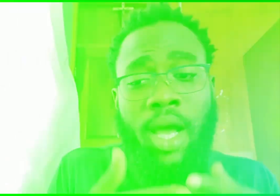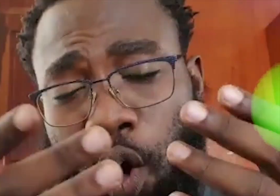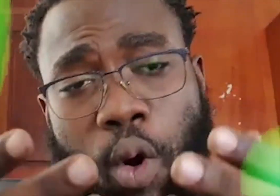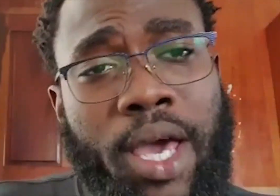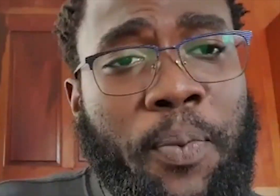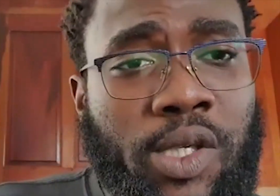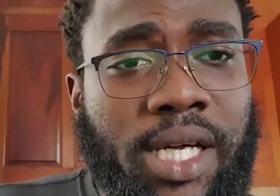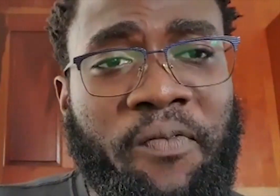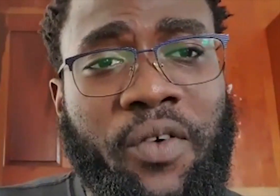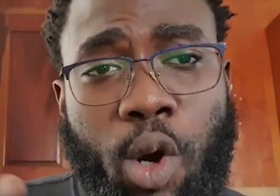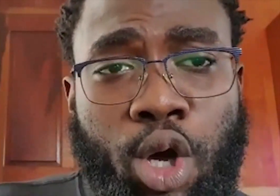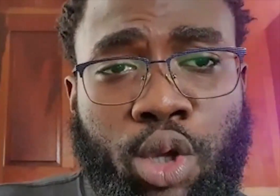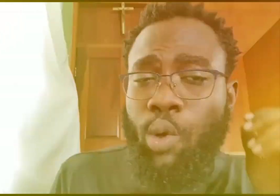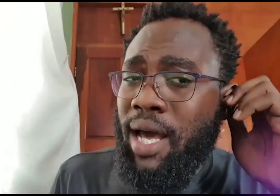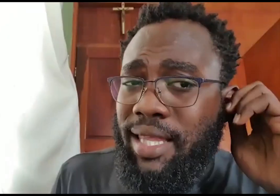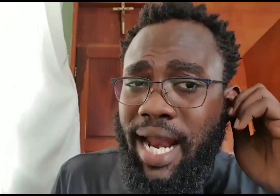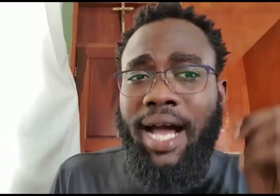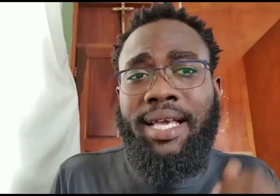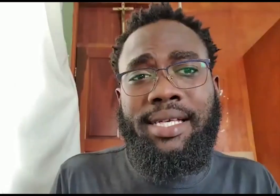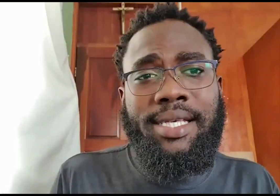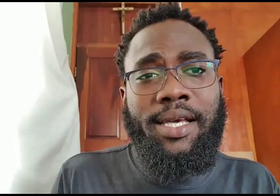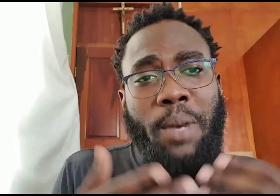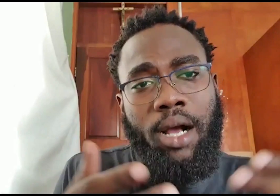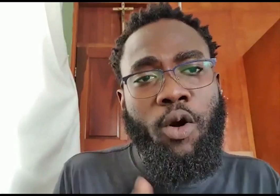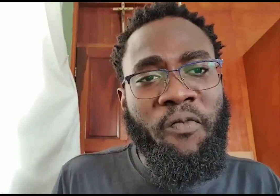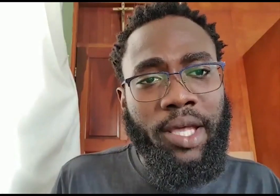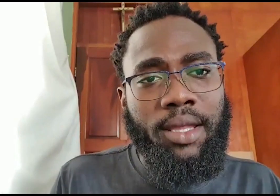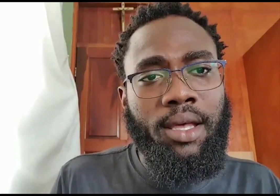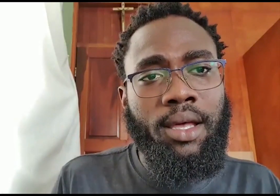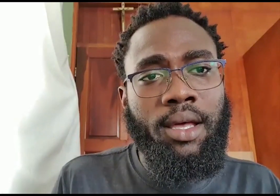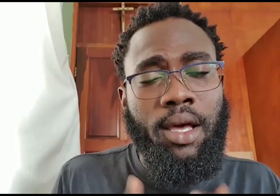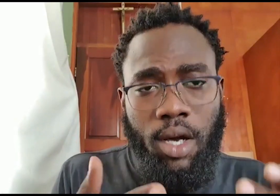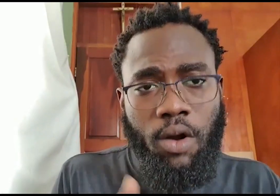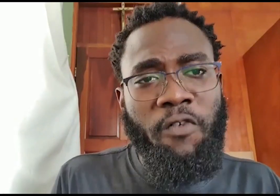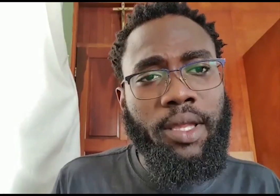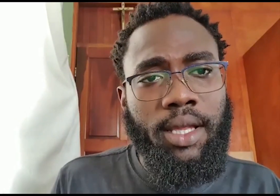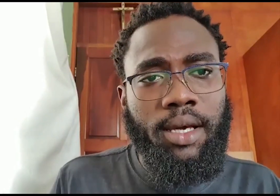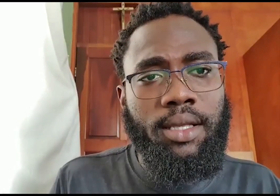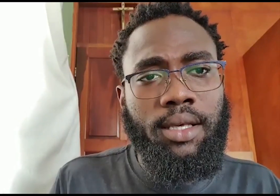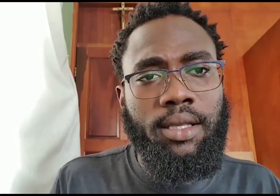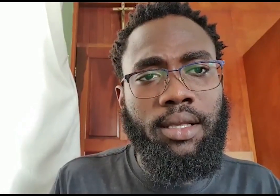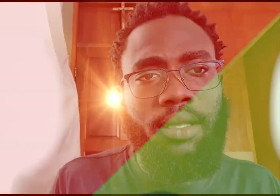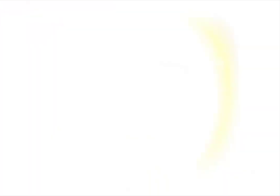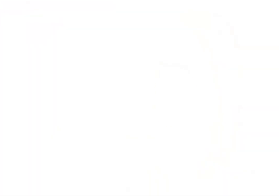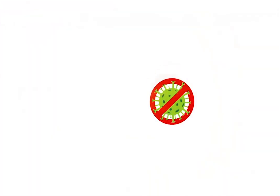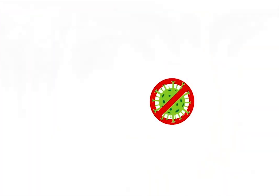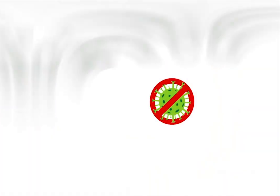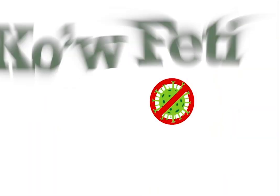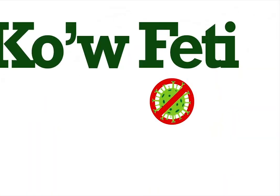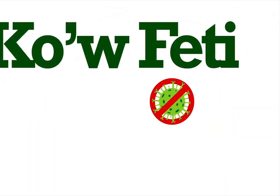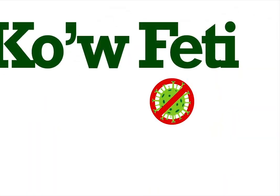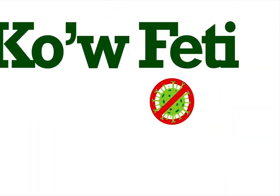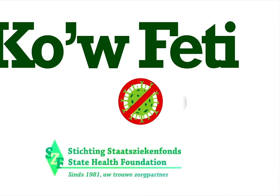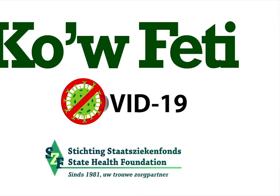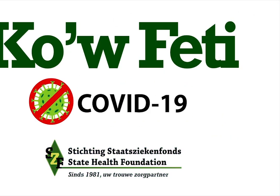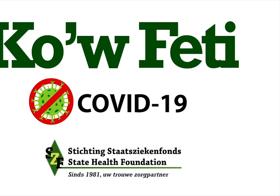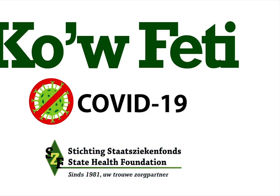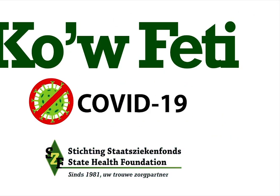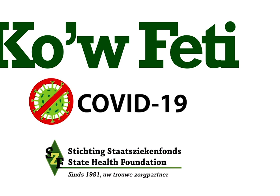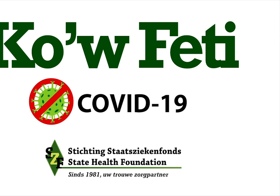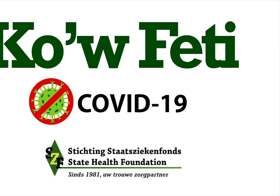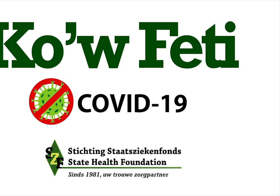wang. Ko je pusrefi, kono do, dranga yesi. Ma COVID, COVID-19.